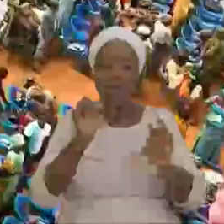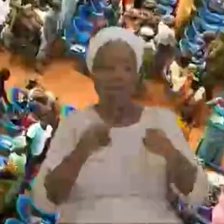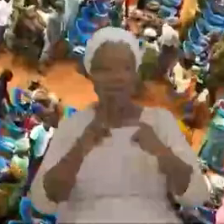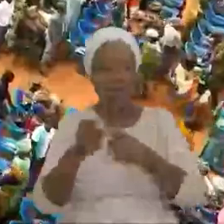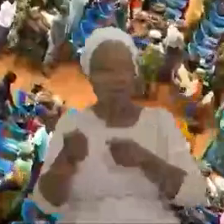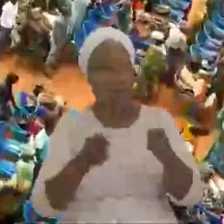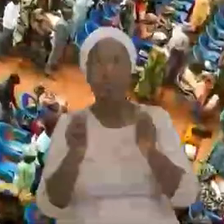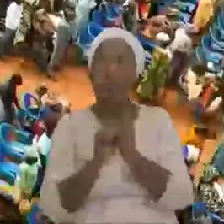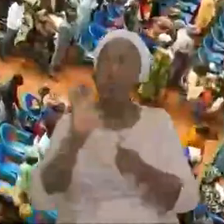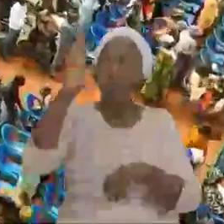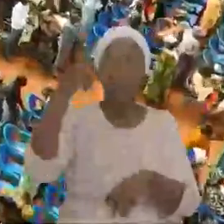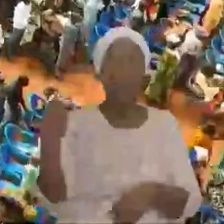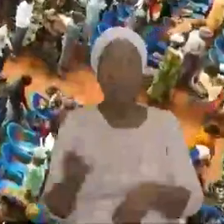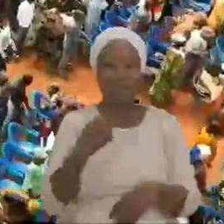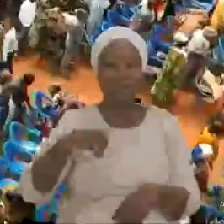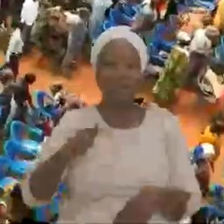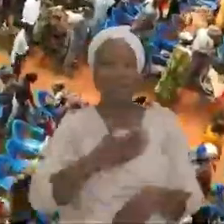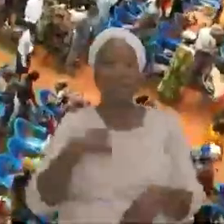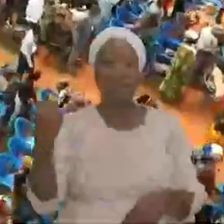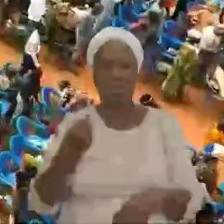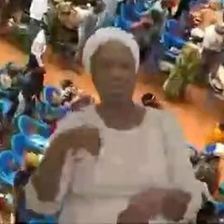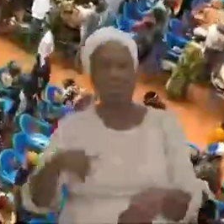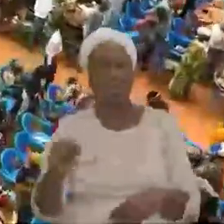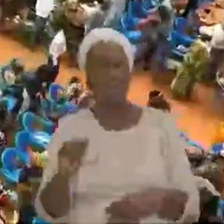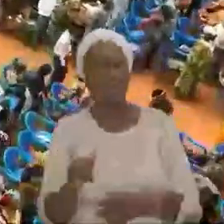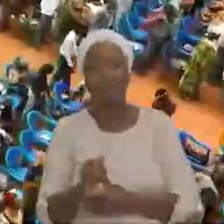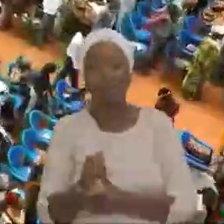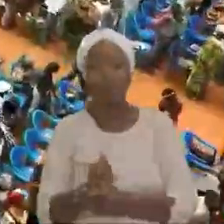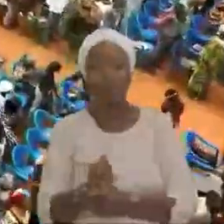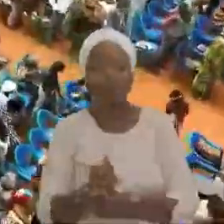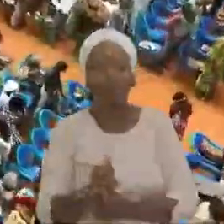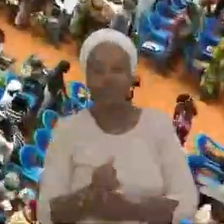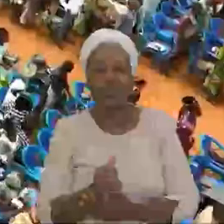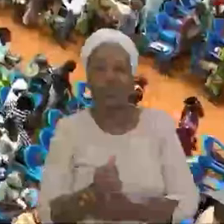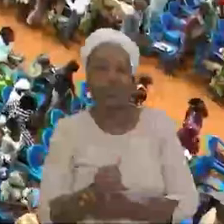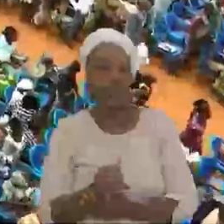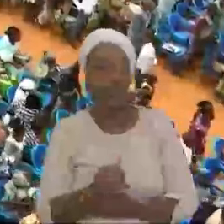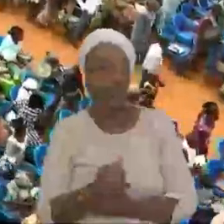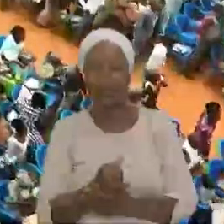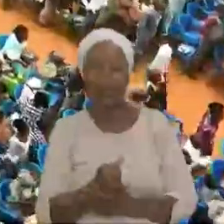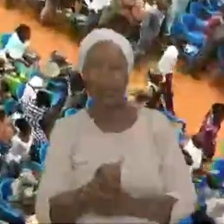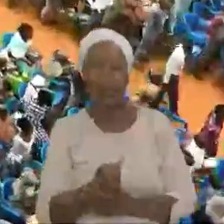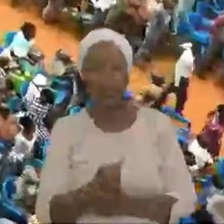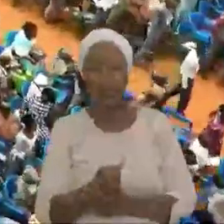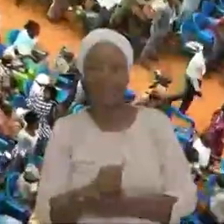nous conduise là où nous pourrons vivre, régner avec lui pour l'éternité.